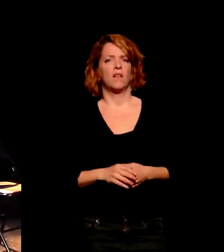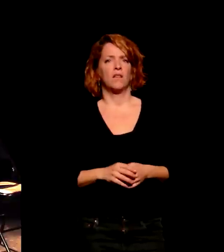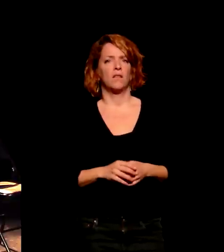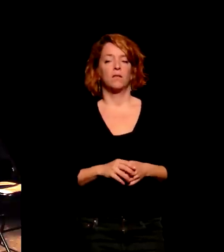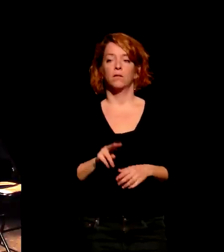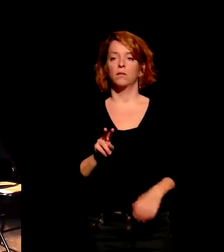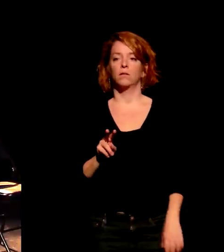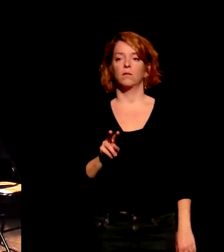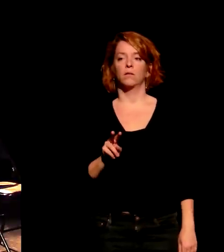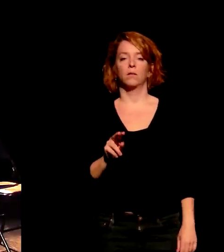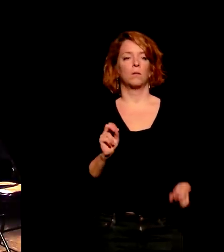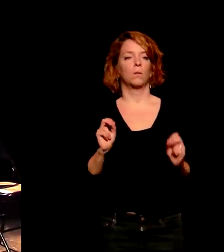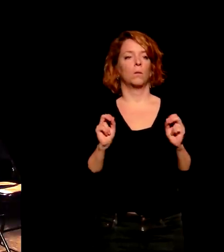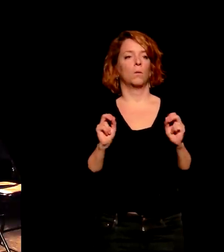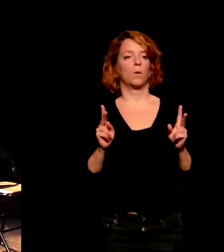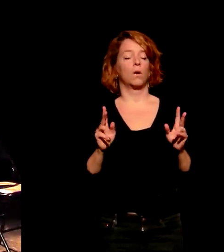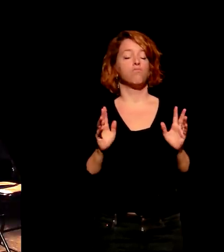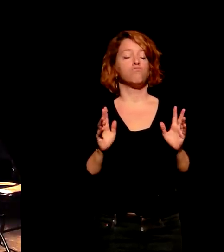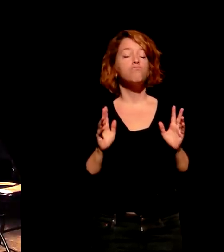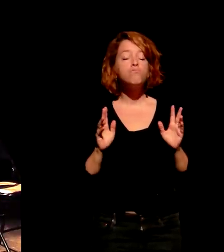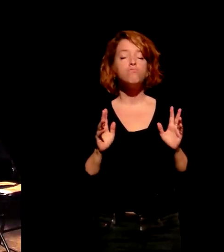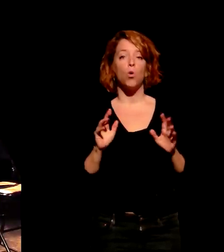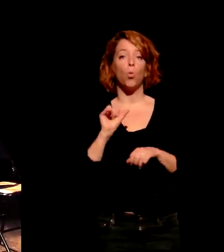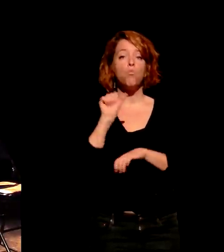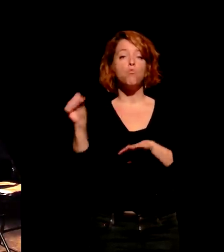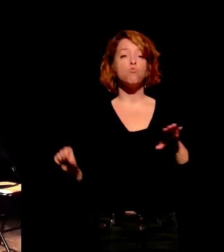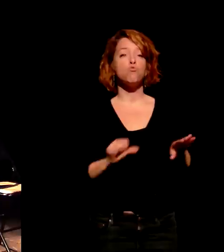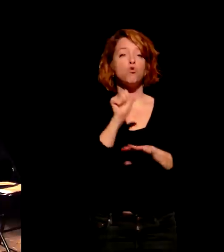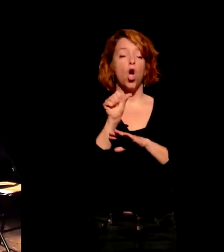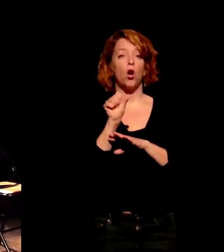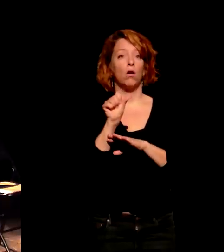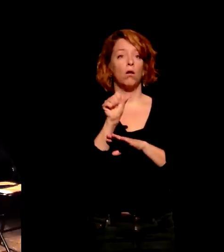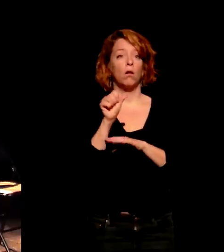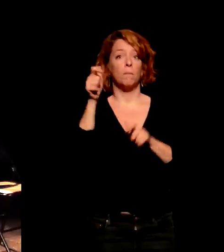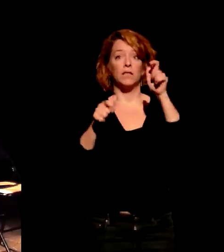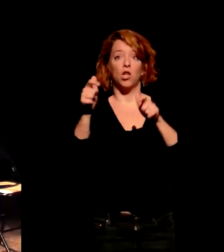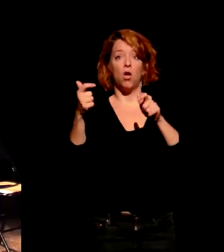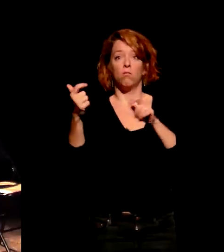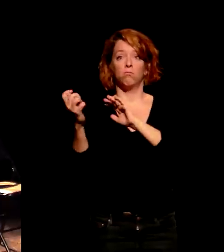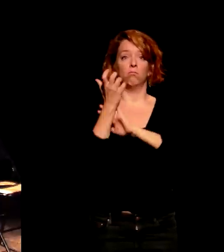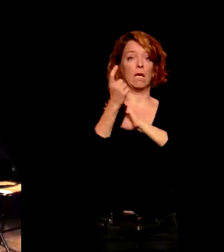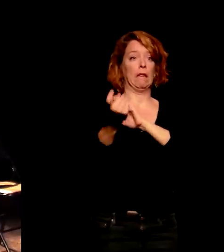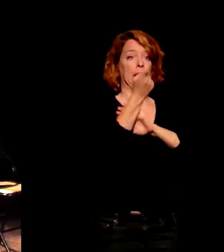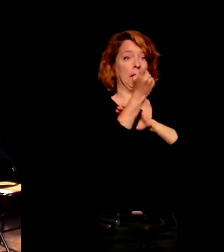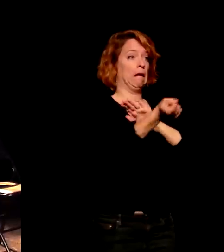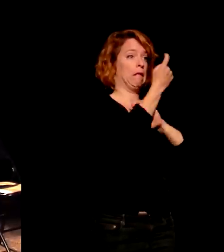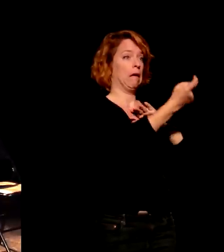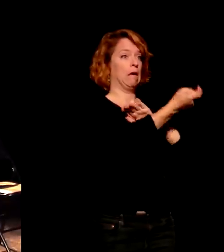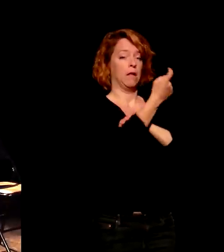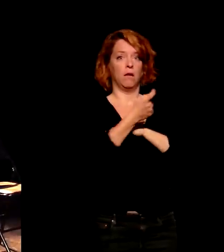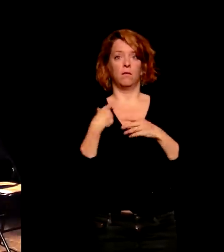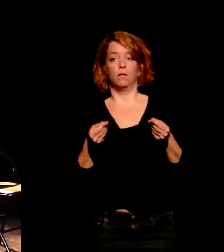Ok. Ça a duré une heure comme ça. Une heure de gens qui m'ont envoyé des trucs à la gueule comme ça. Donc,